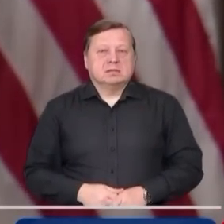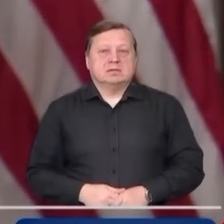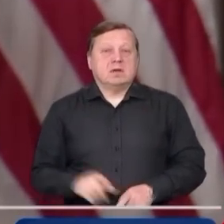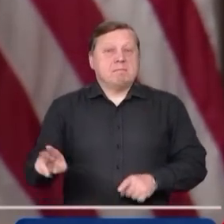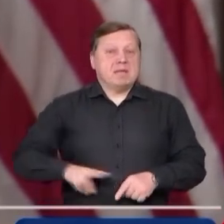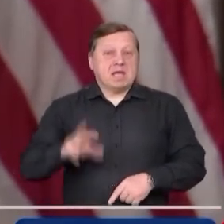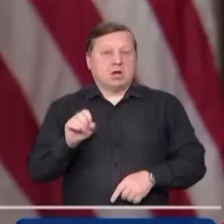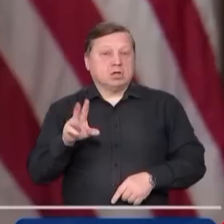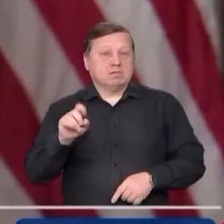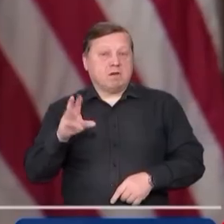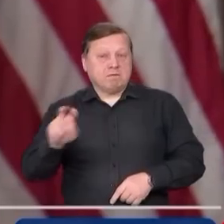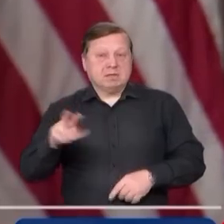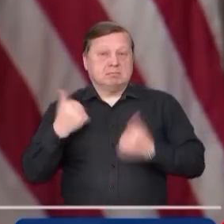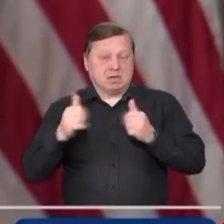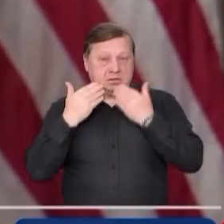i